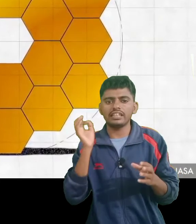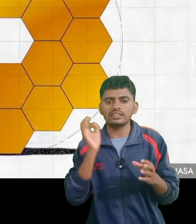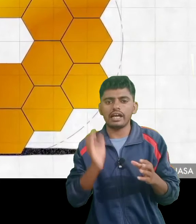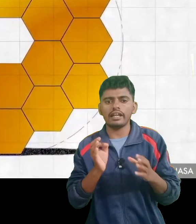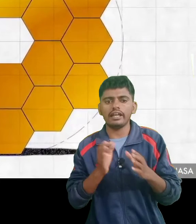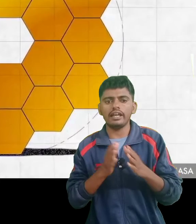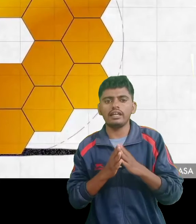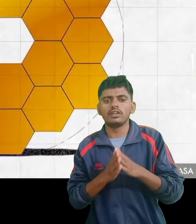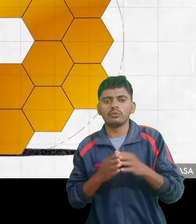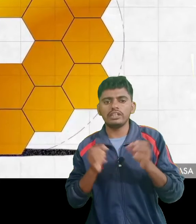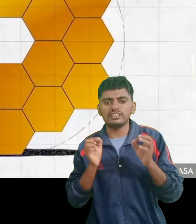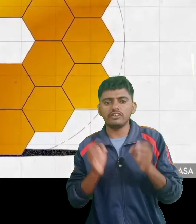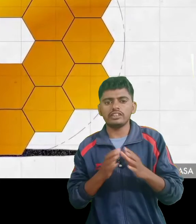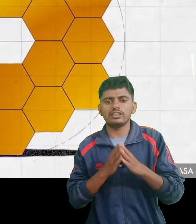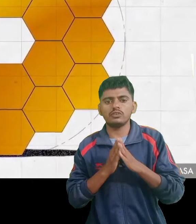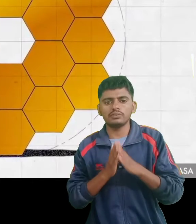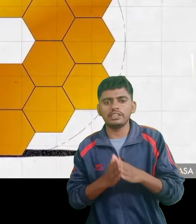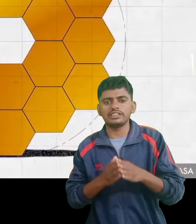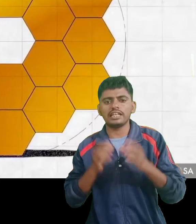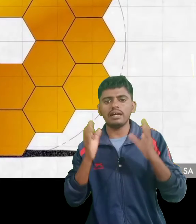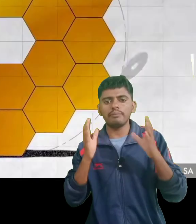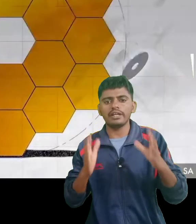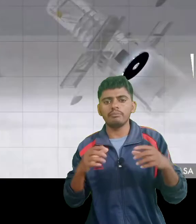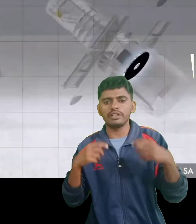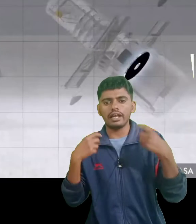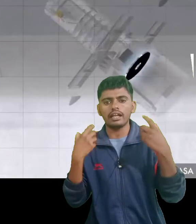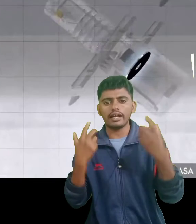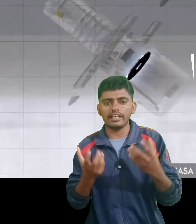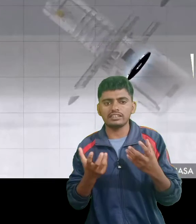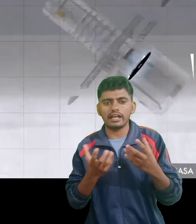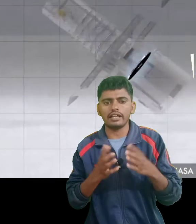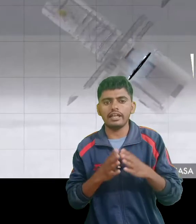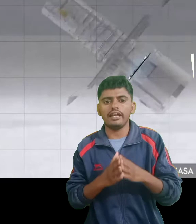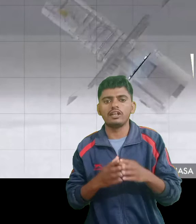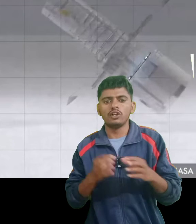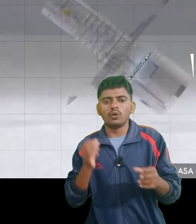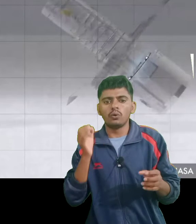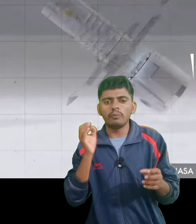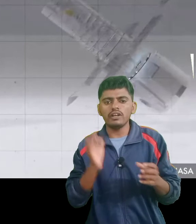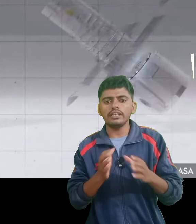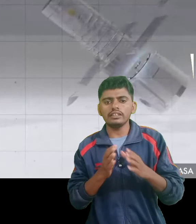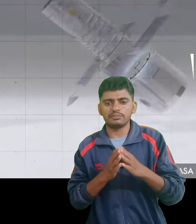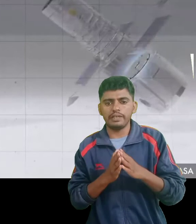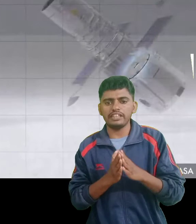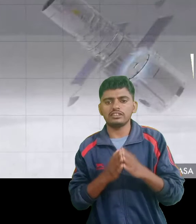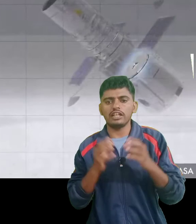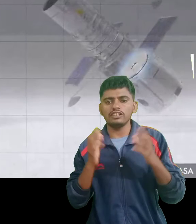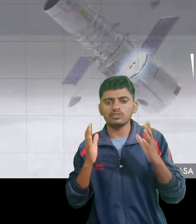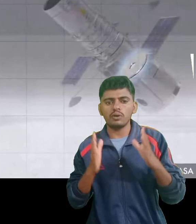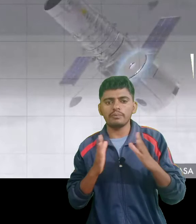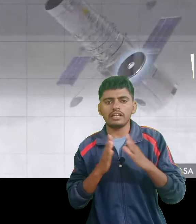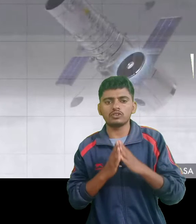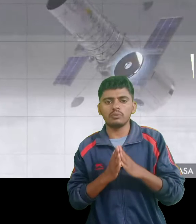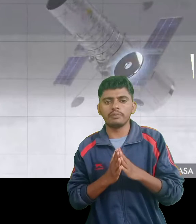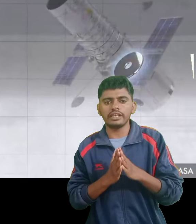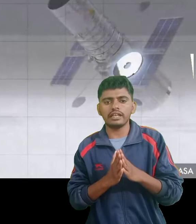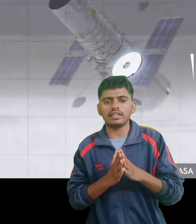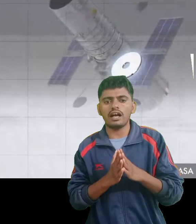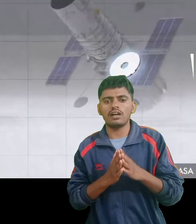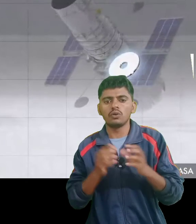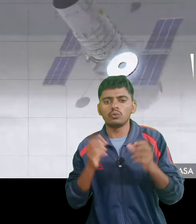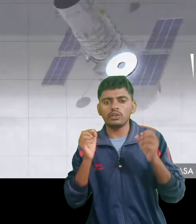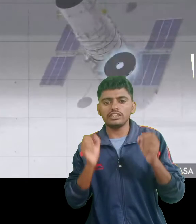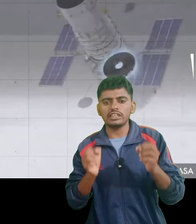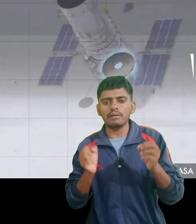टेलीस्कोप बनाए जा रहे हैं, वैसे वैसे उसमें ज्यादा बड़े मिरर लगाए जा रहे हैं। हुबली स्पेस टेलीस्कोप का जो